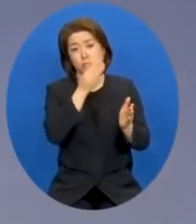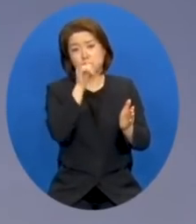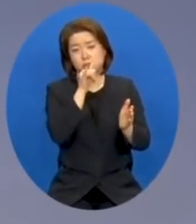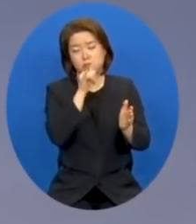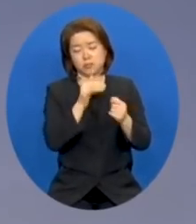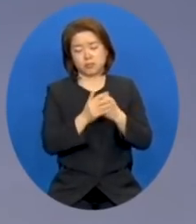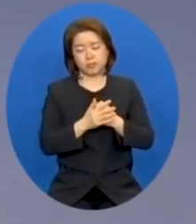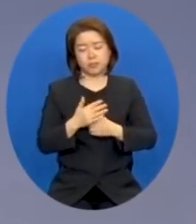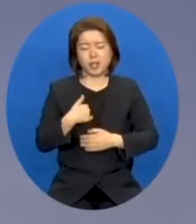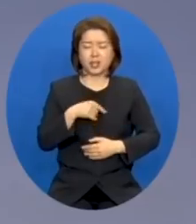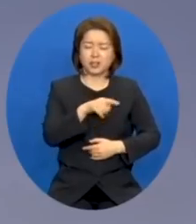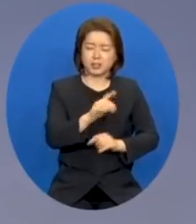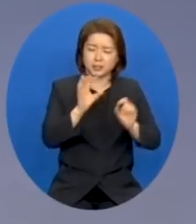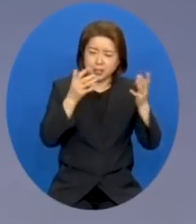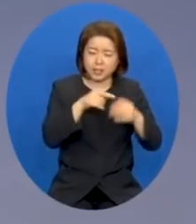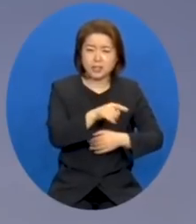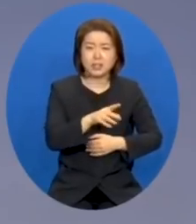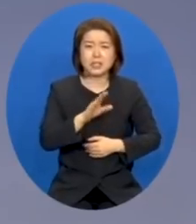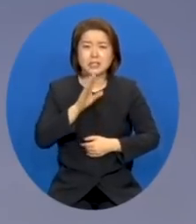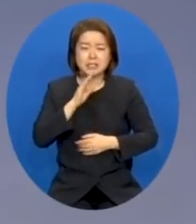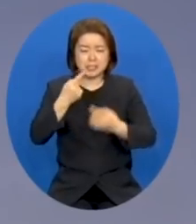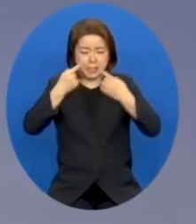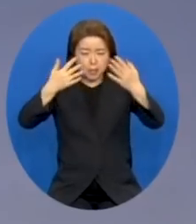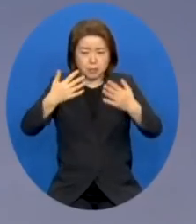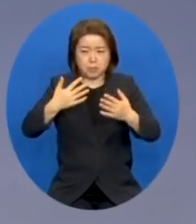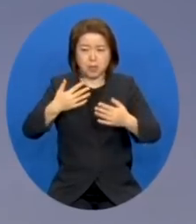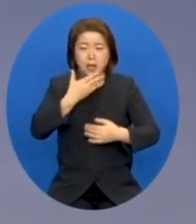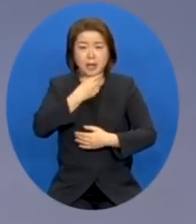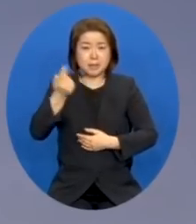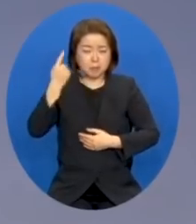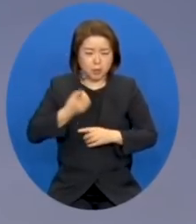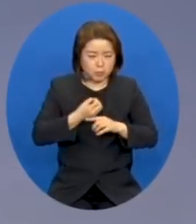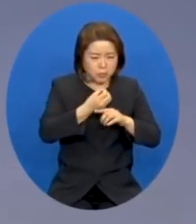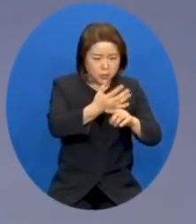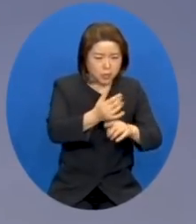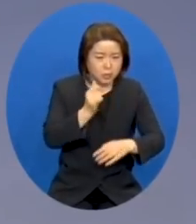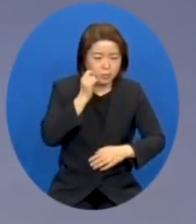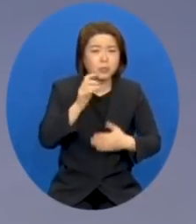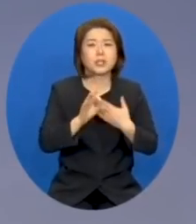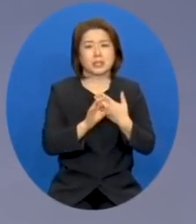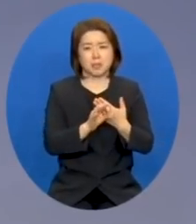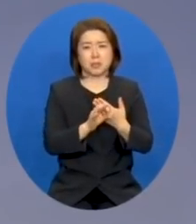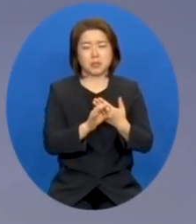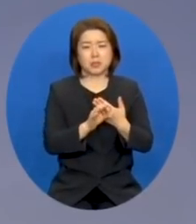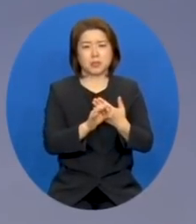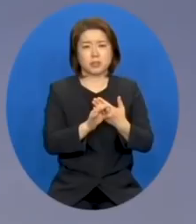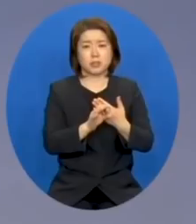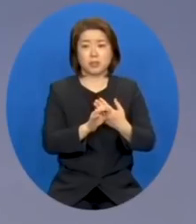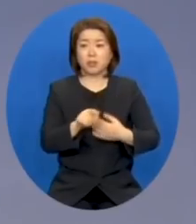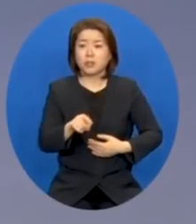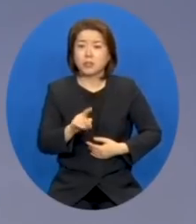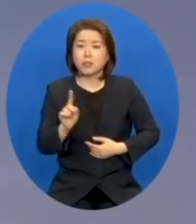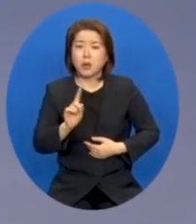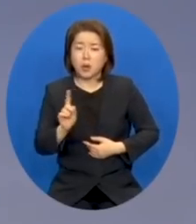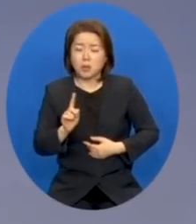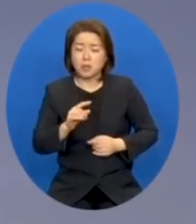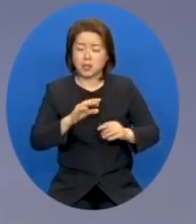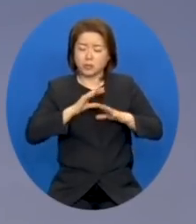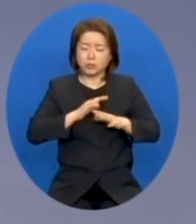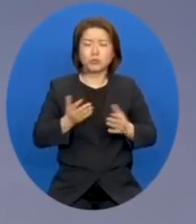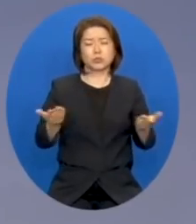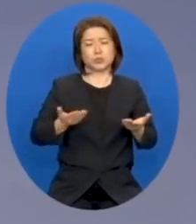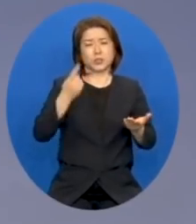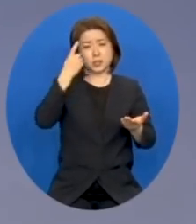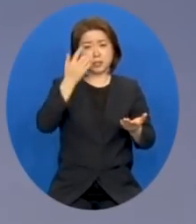내가 그 아이들에게 진짜 분명한 복음을 전해 주지 못했다면 그렇다면 얼마나 두려운 이